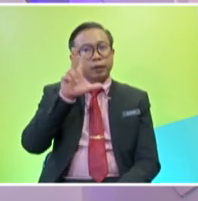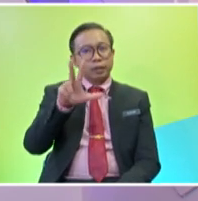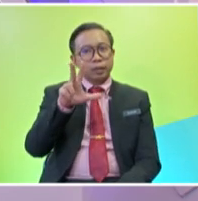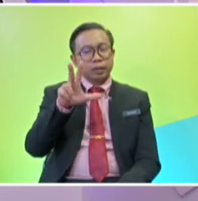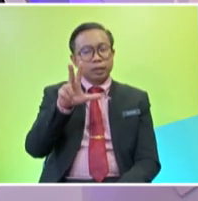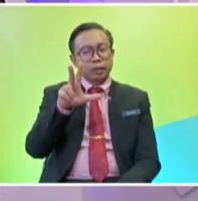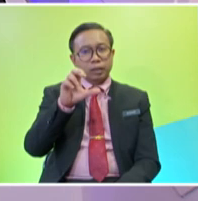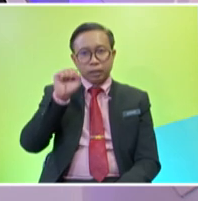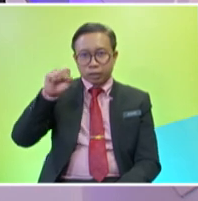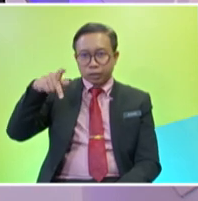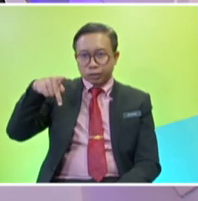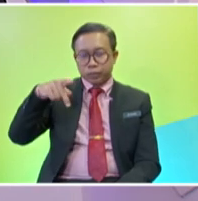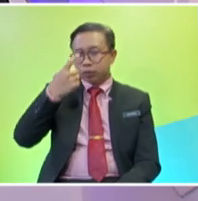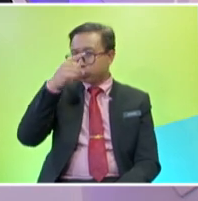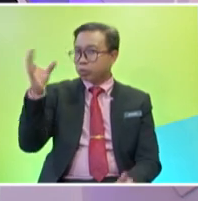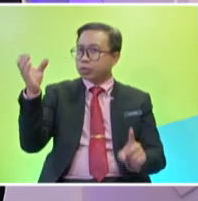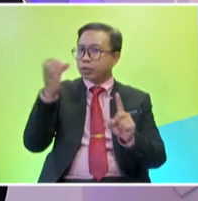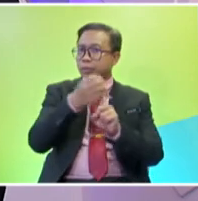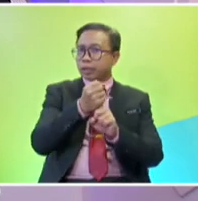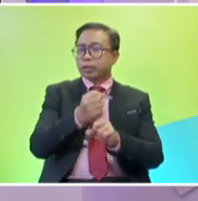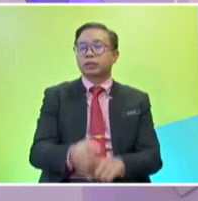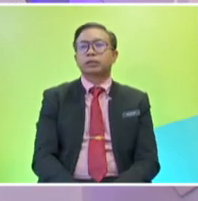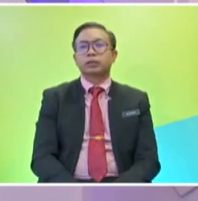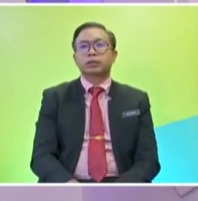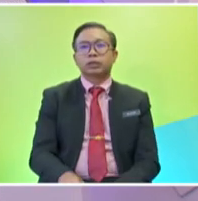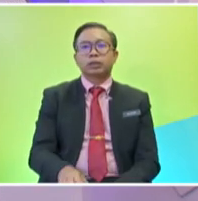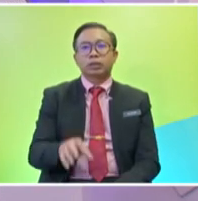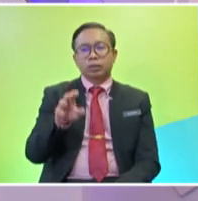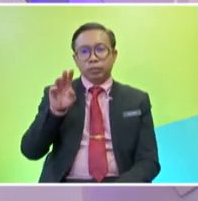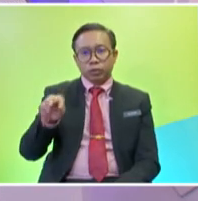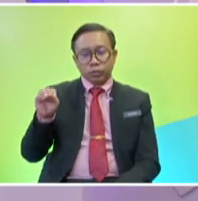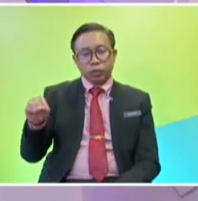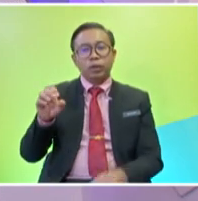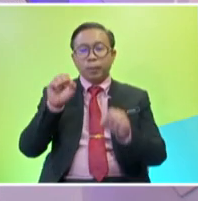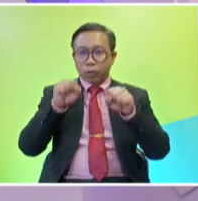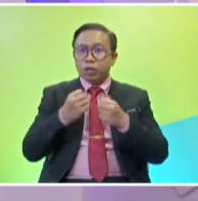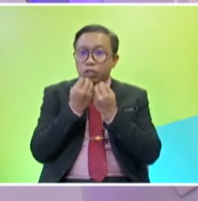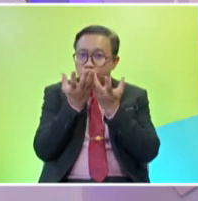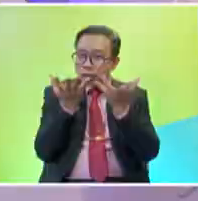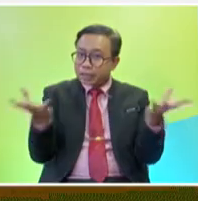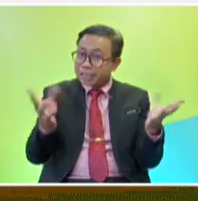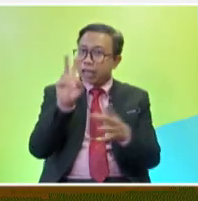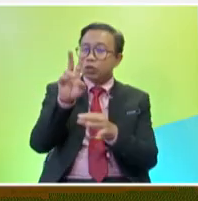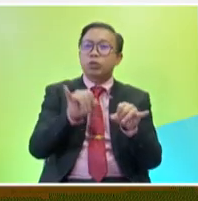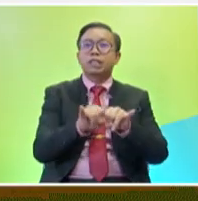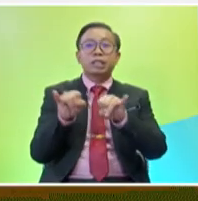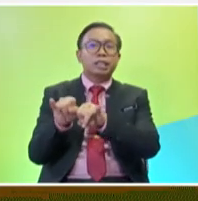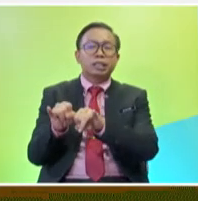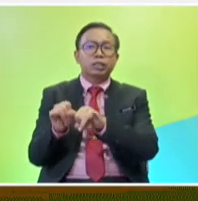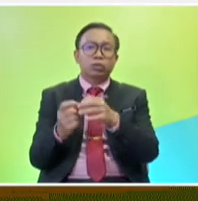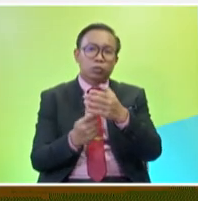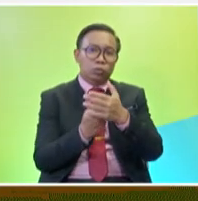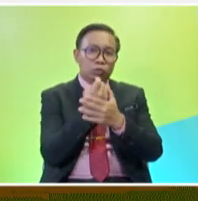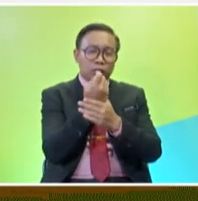pelajaran yang kita coba untuk mencapai hari ini adalah sekurang-kurangnya murid dapat menjelaskan sekurang-kurangnya dua jenis tumbuh-tumbuhan